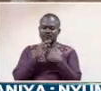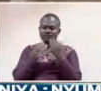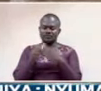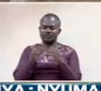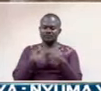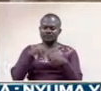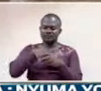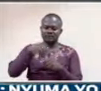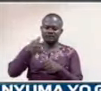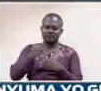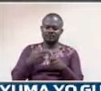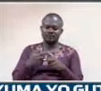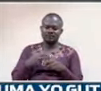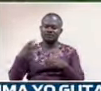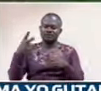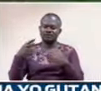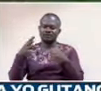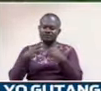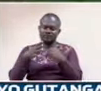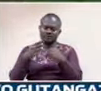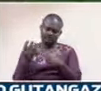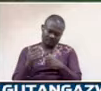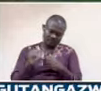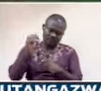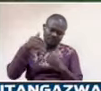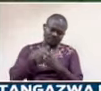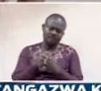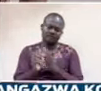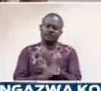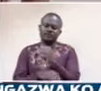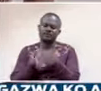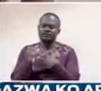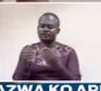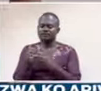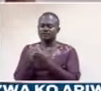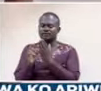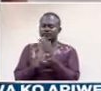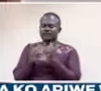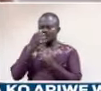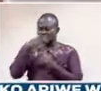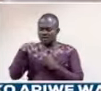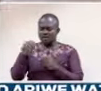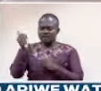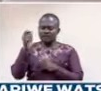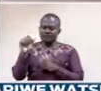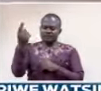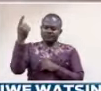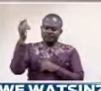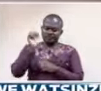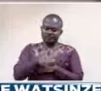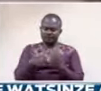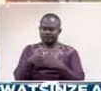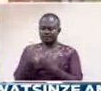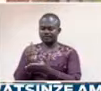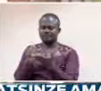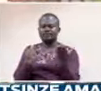muri two twari ku mwanya wa 24 kuzamura kugeza kuri 30 mu gihugu hose. Iki gihe akarere ka Muhanga niko kari kari imbere y'utundi two muri iyi